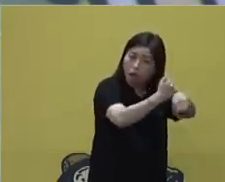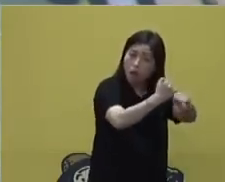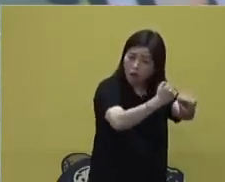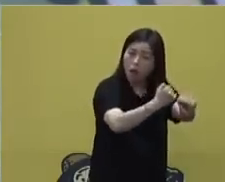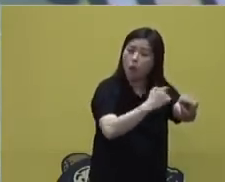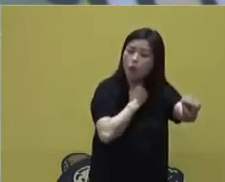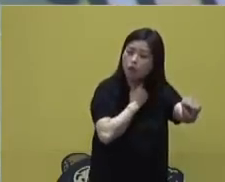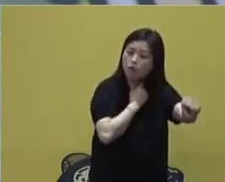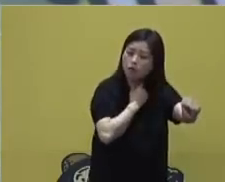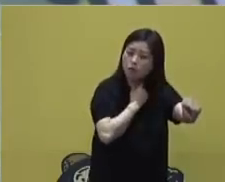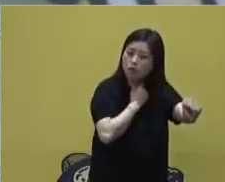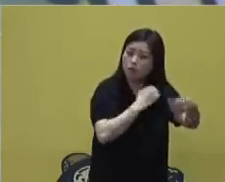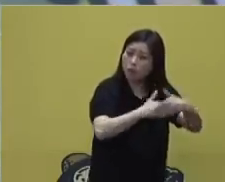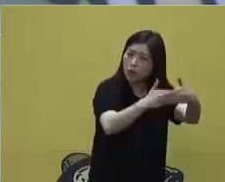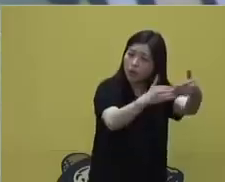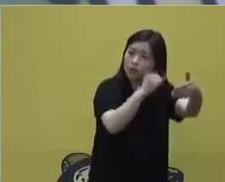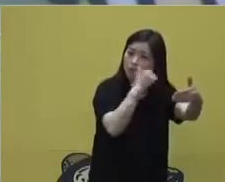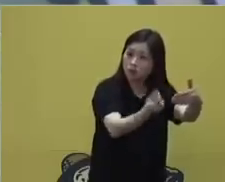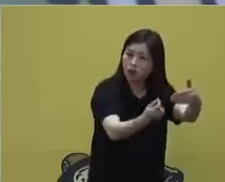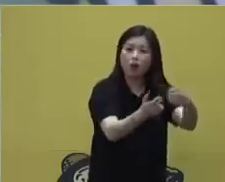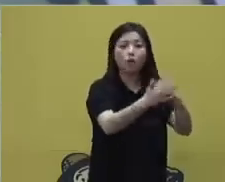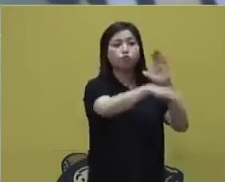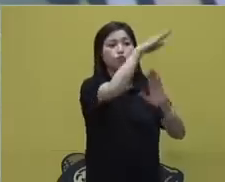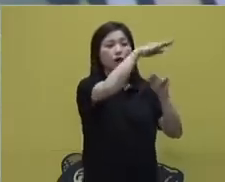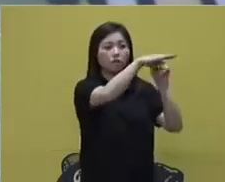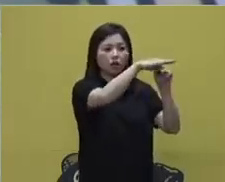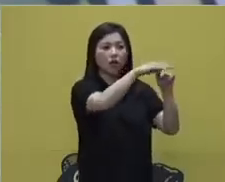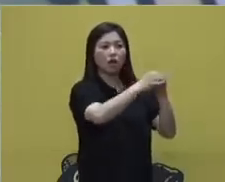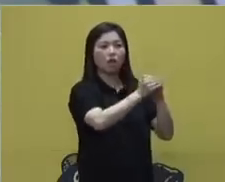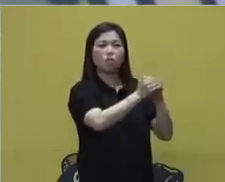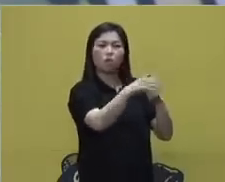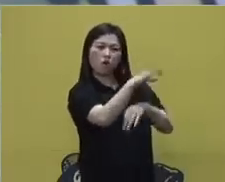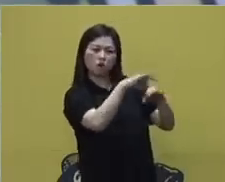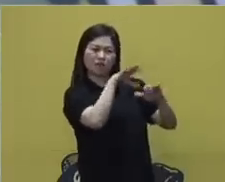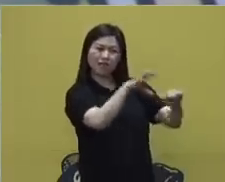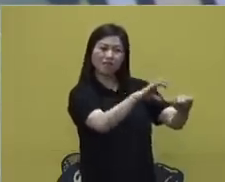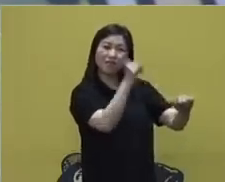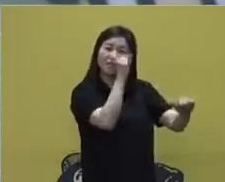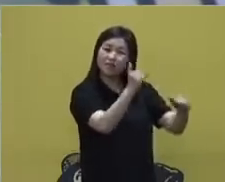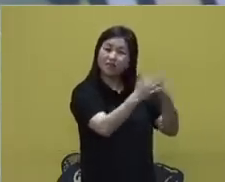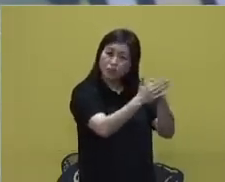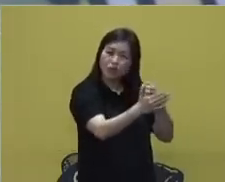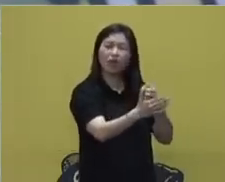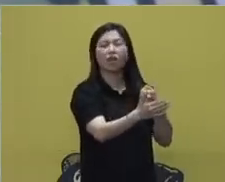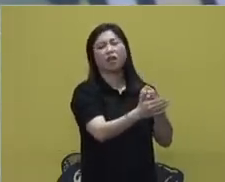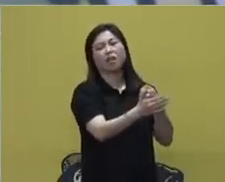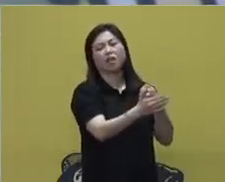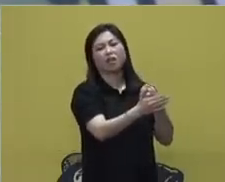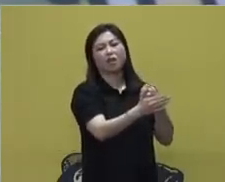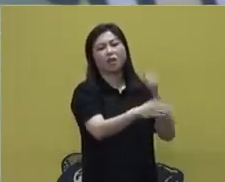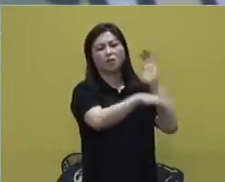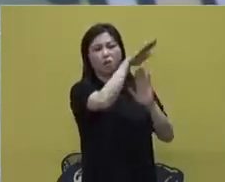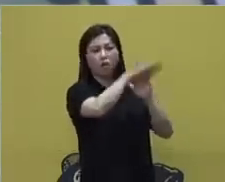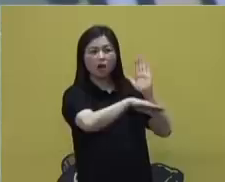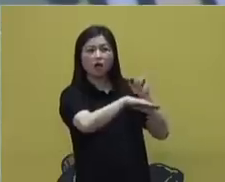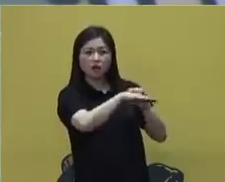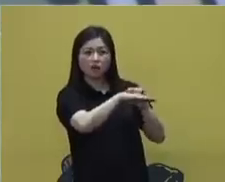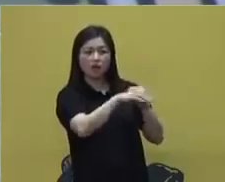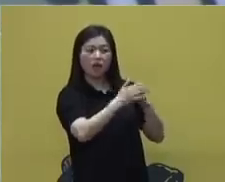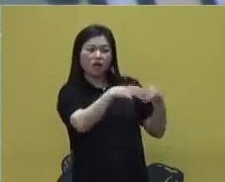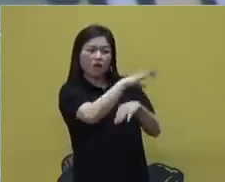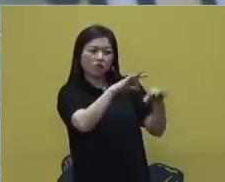봤잖아요. 물론 그 북한에 대한 경제 제재가 지금 가해지고 있기 때문에 남북한 간의